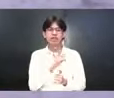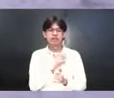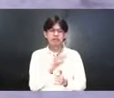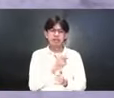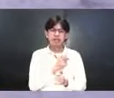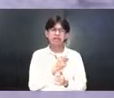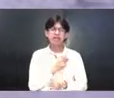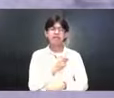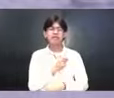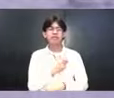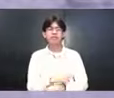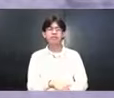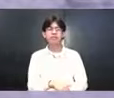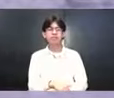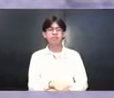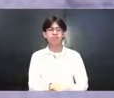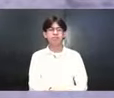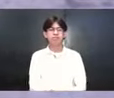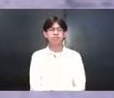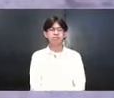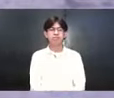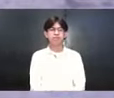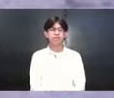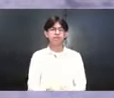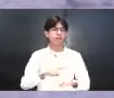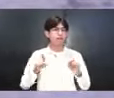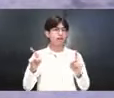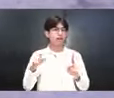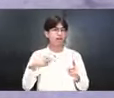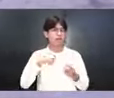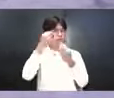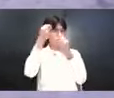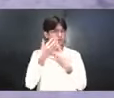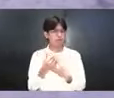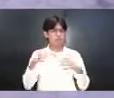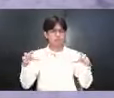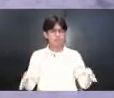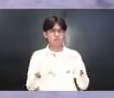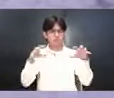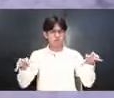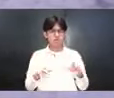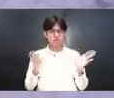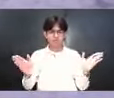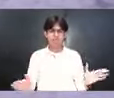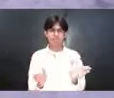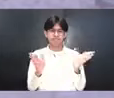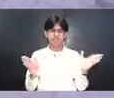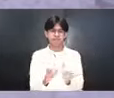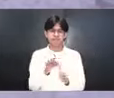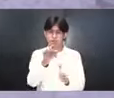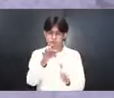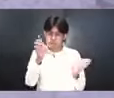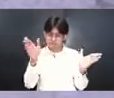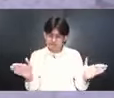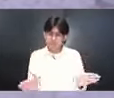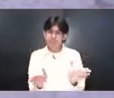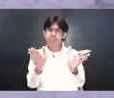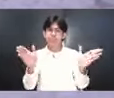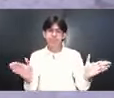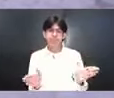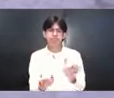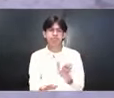Malis ka. But I would like to encourage you as your friend. Go home.